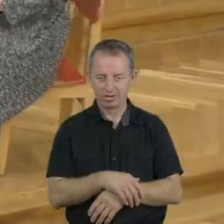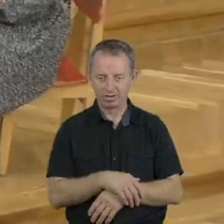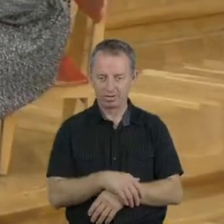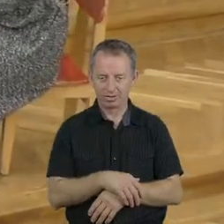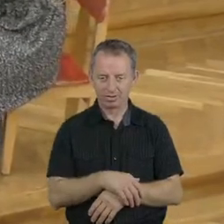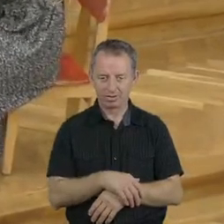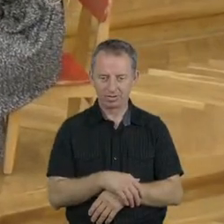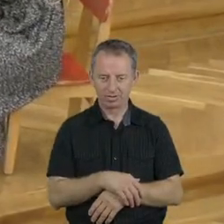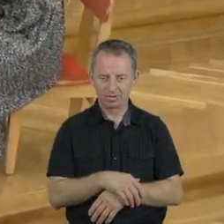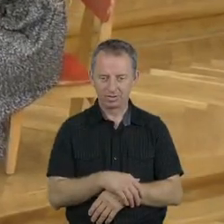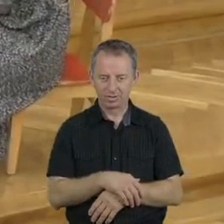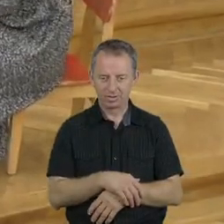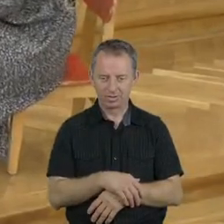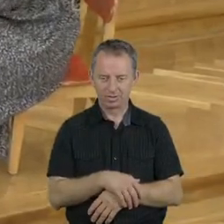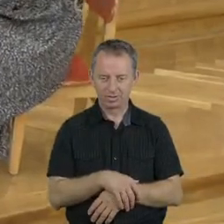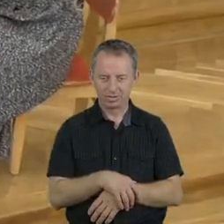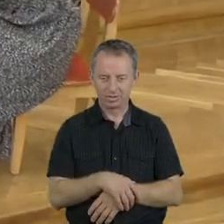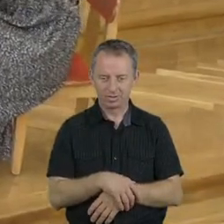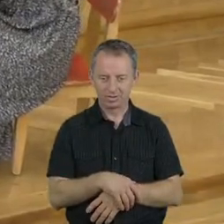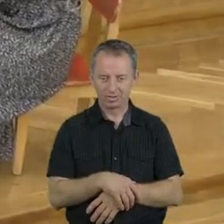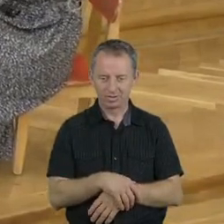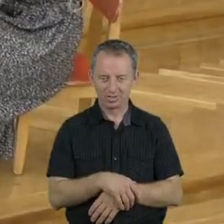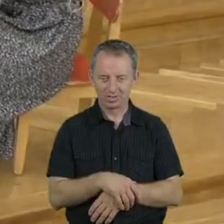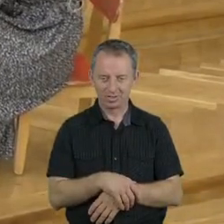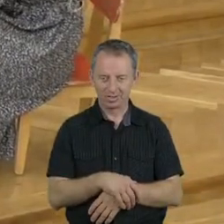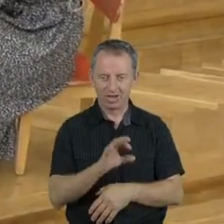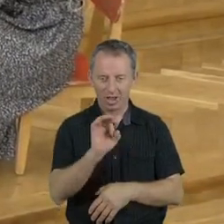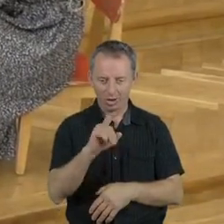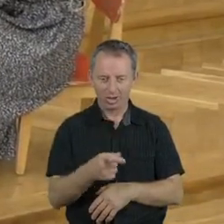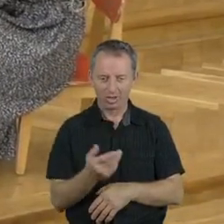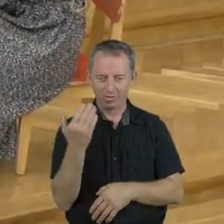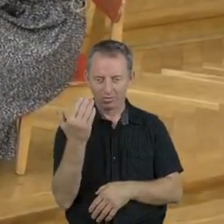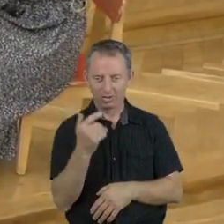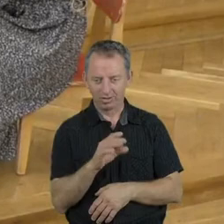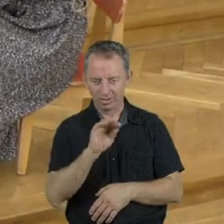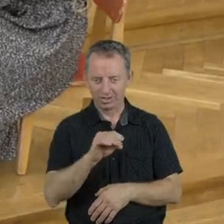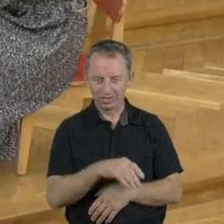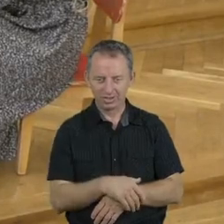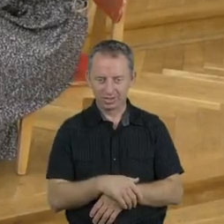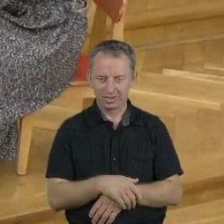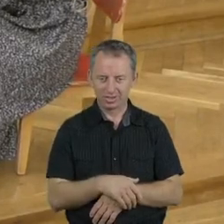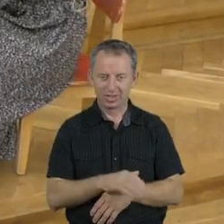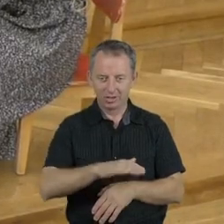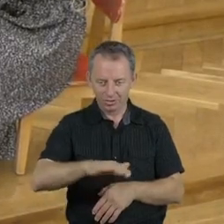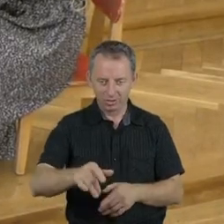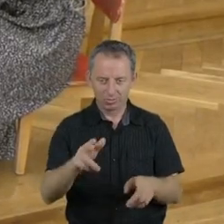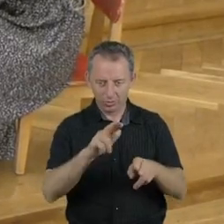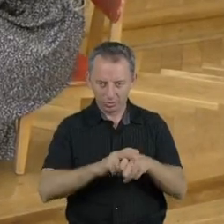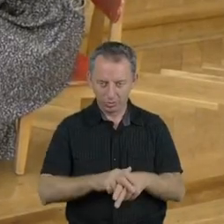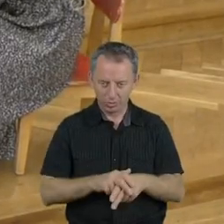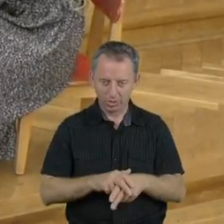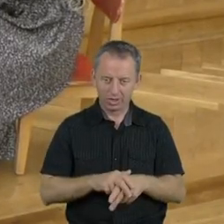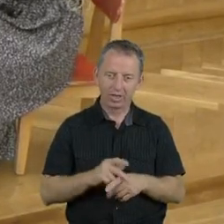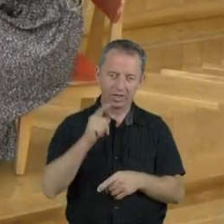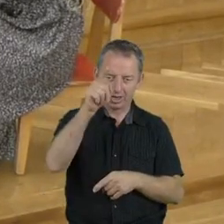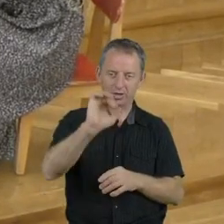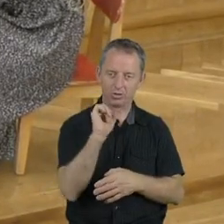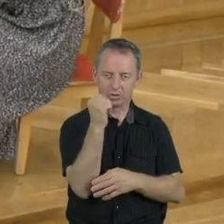tutaj sobie usiądź. Ale przywitamy się jeszcze z dziećmi, które są tam za tym